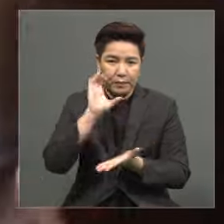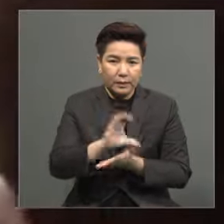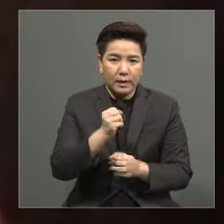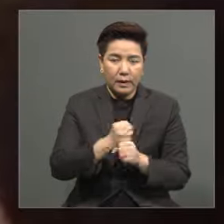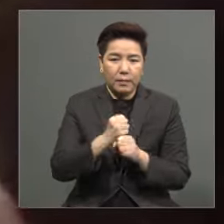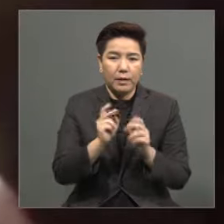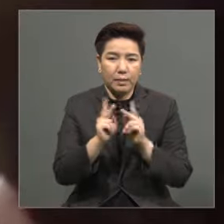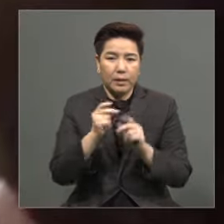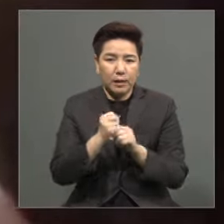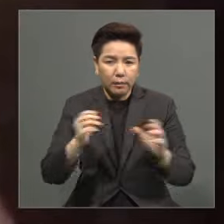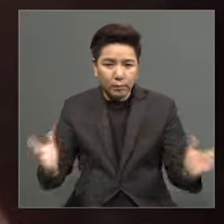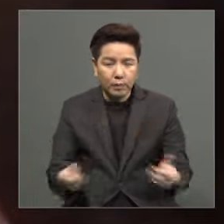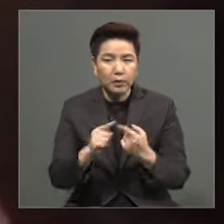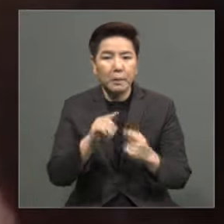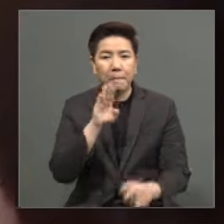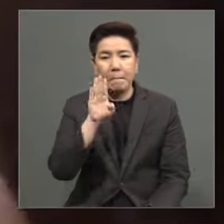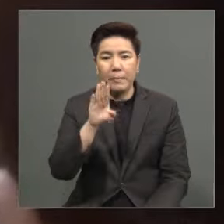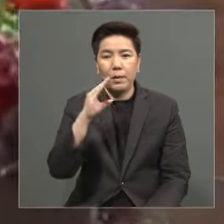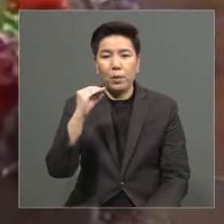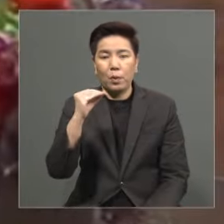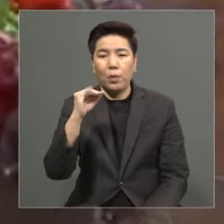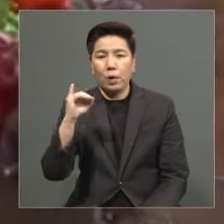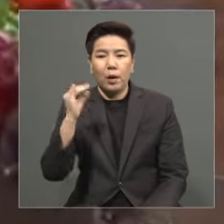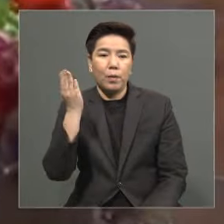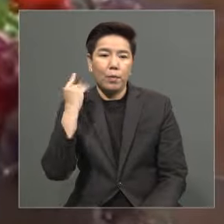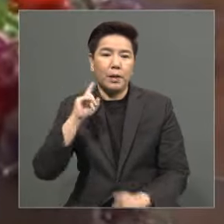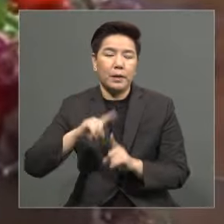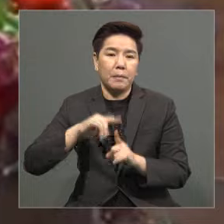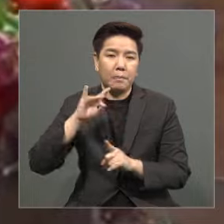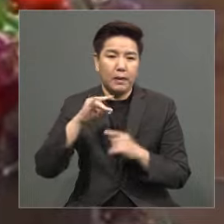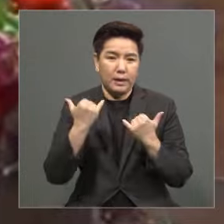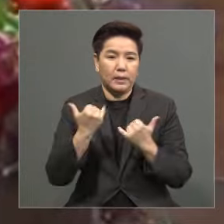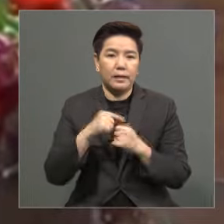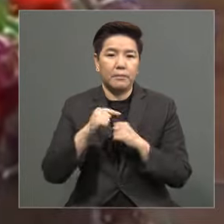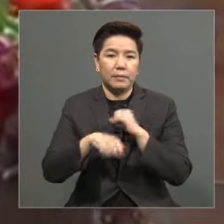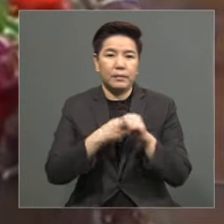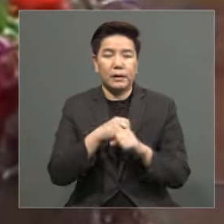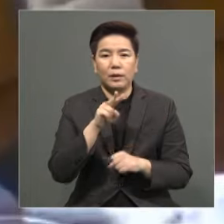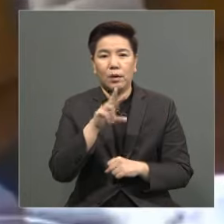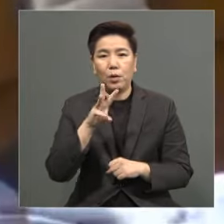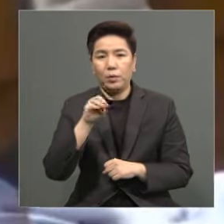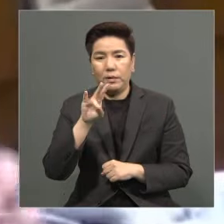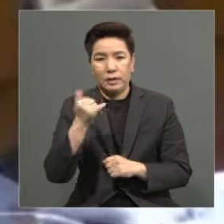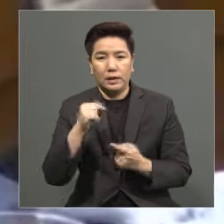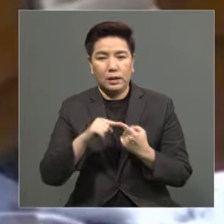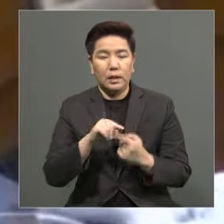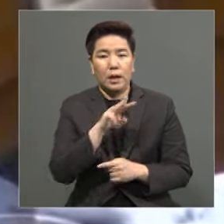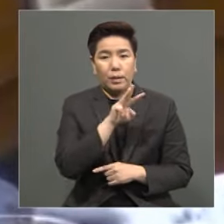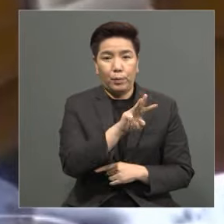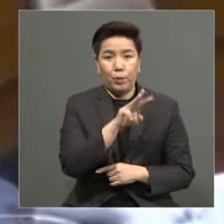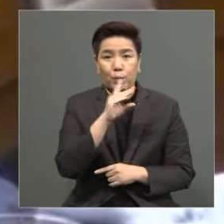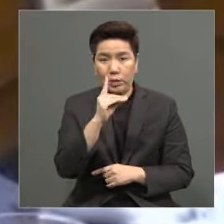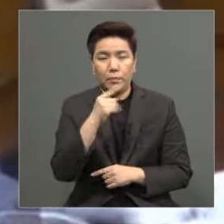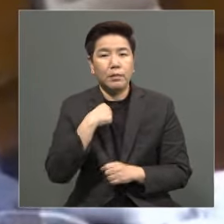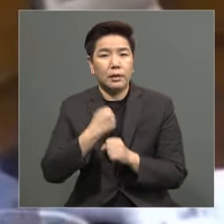งานคณะกรรมการส่งเสริมการลงทุนหรือว่า boiของบ้านเราเมื่อสิงหาคม 2567ที่ผ่านมาซึ่งบริษัท WDก็มี